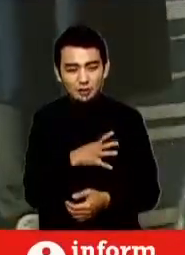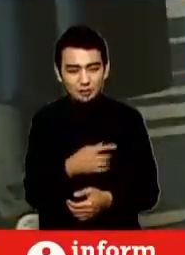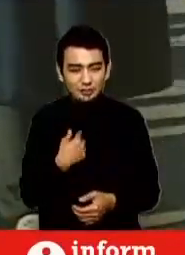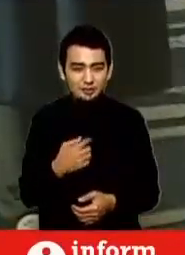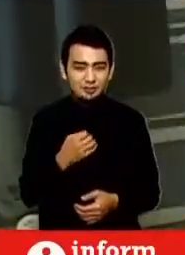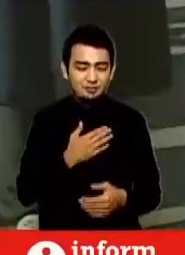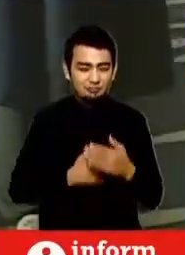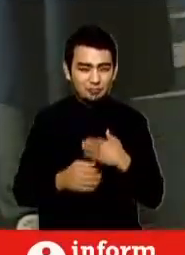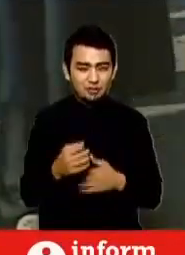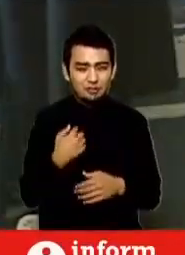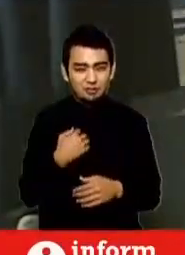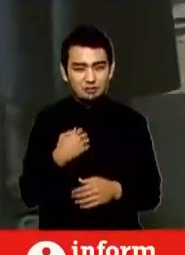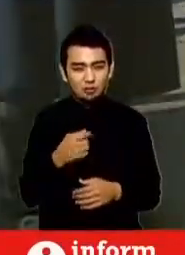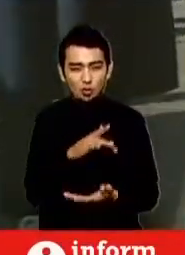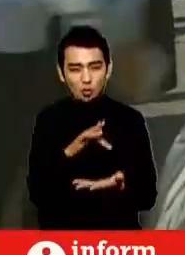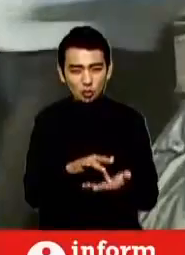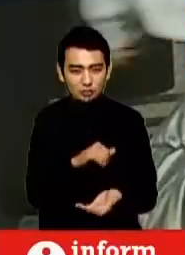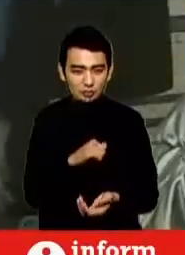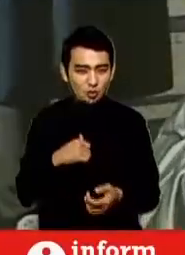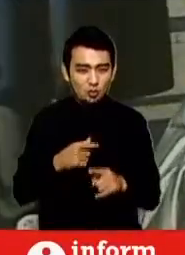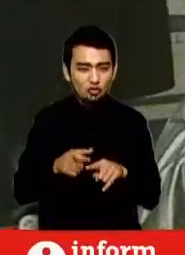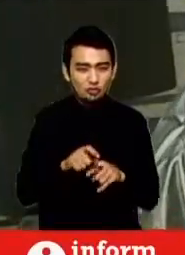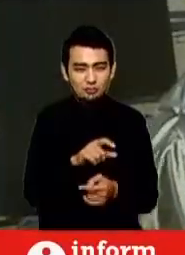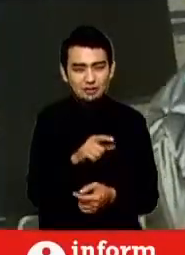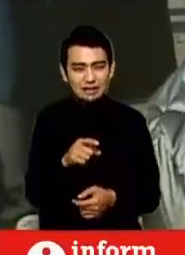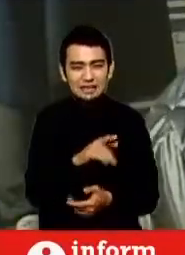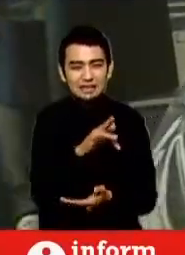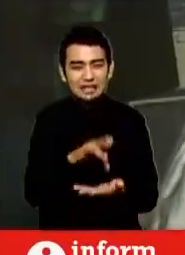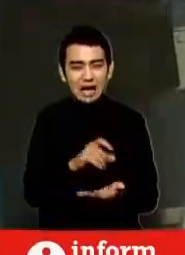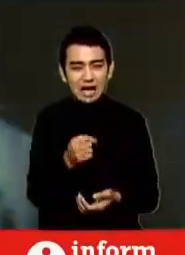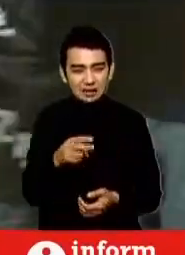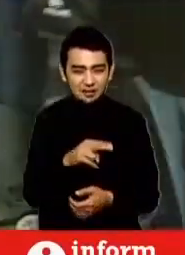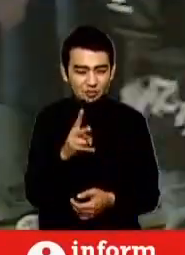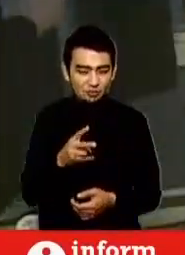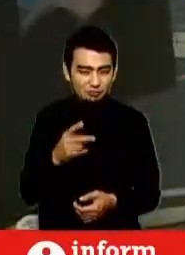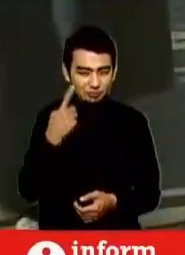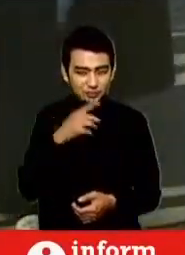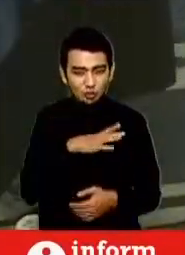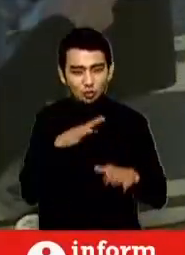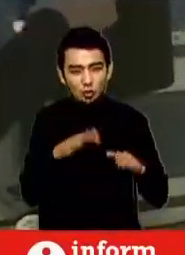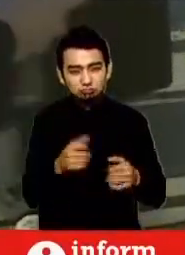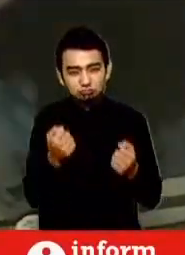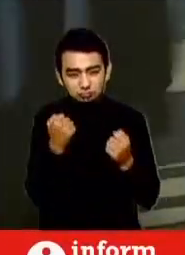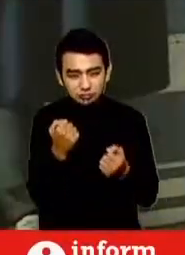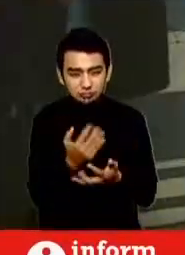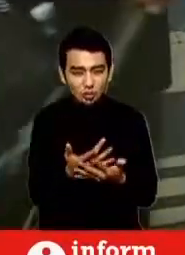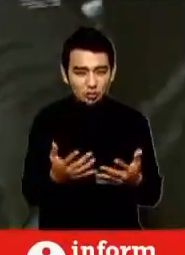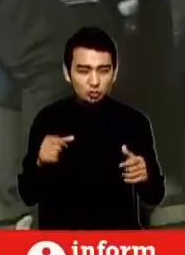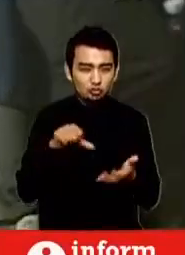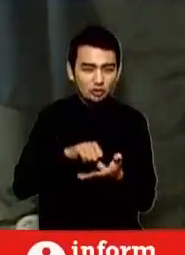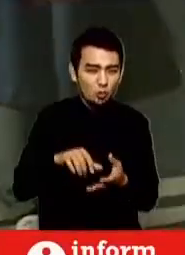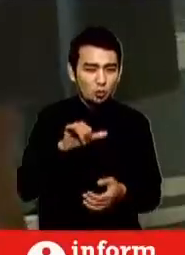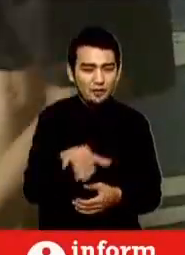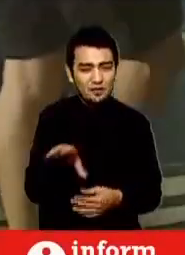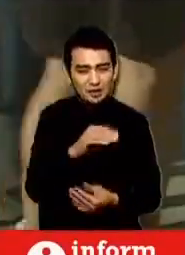самый масштабный праздник Средней Азии. Это соревнование среди спортсменов и не только. То есть есть возможность участвовать у